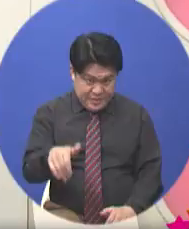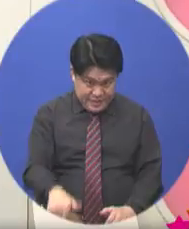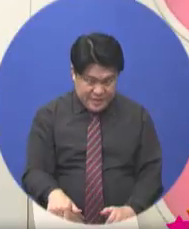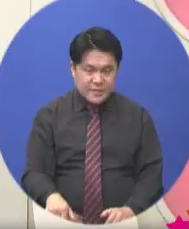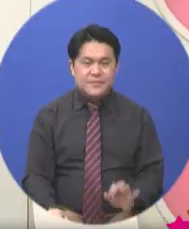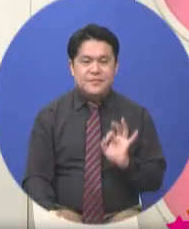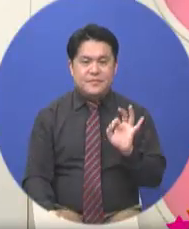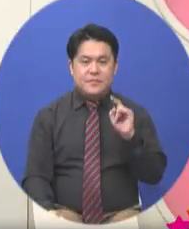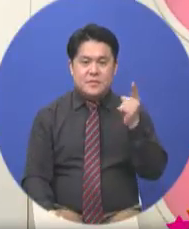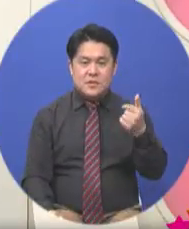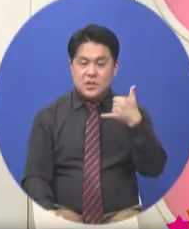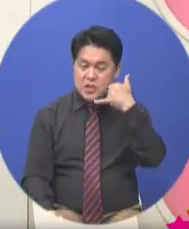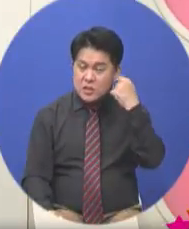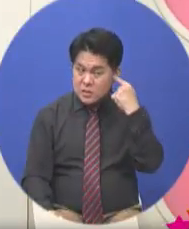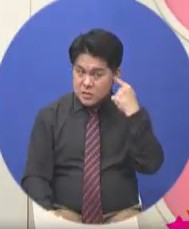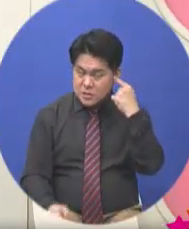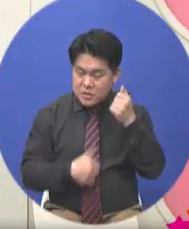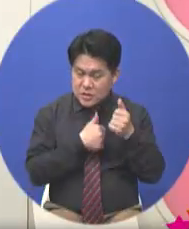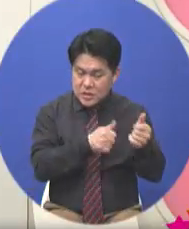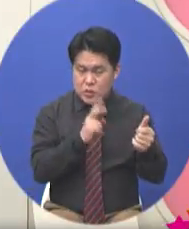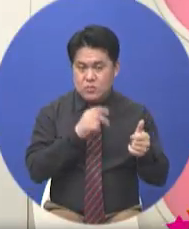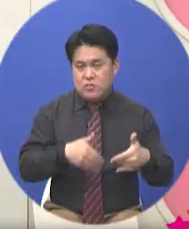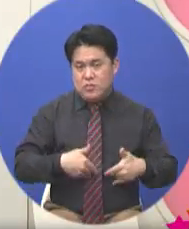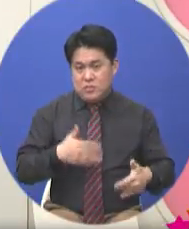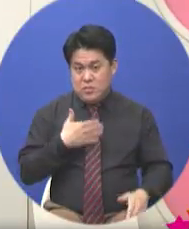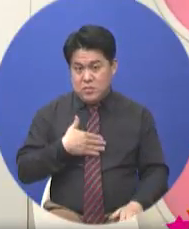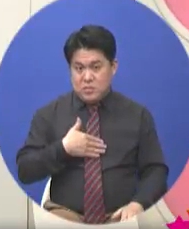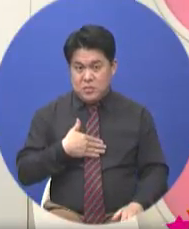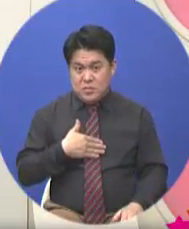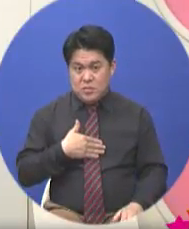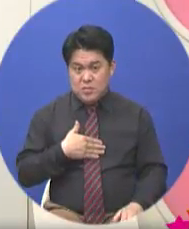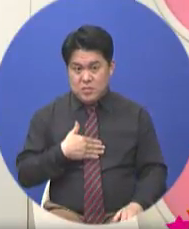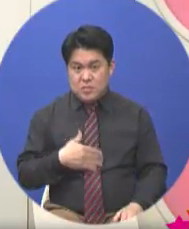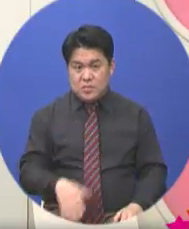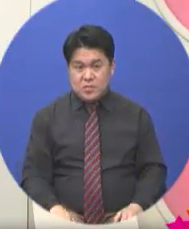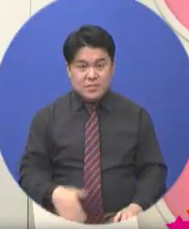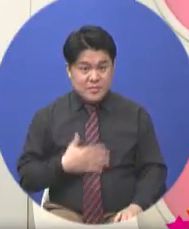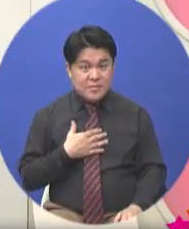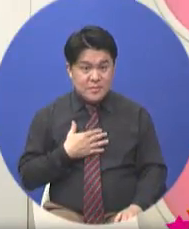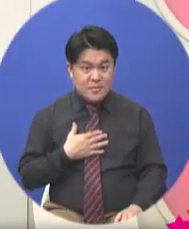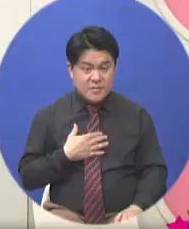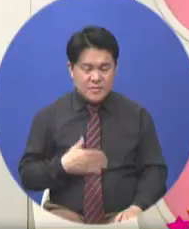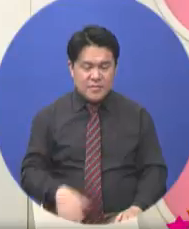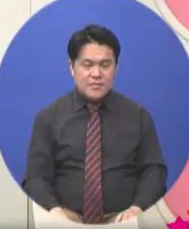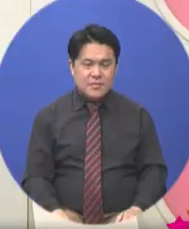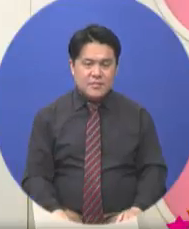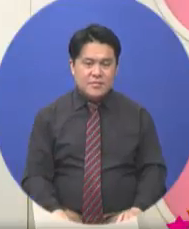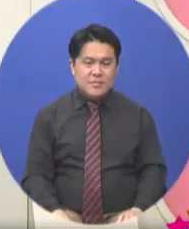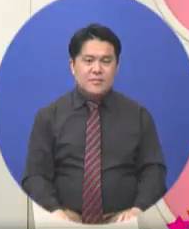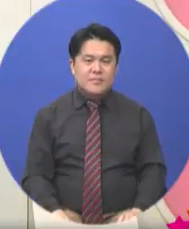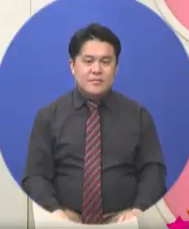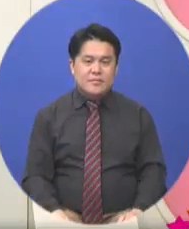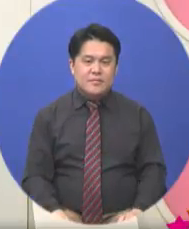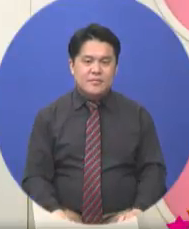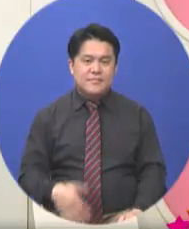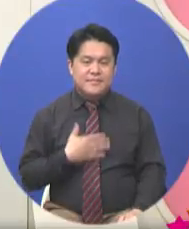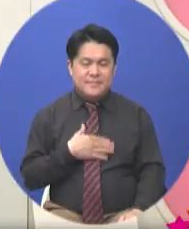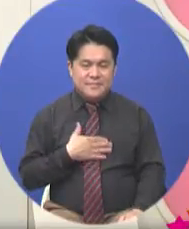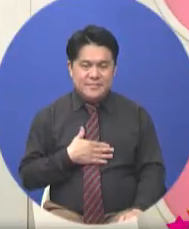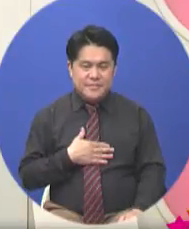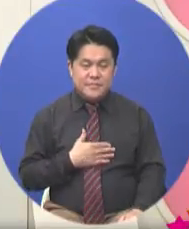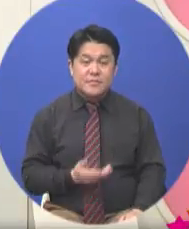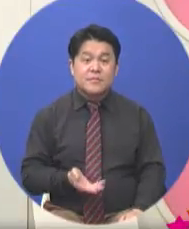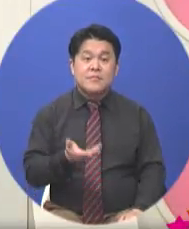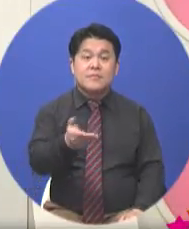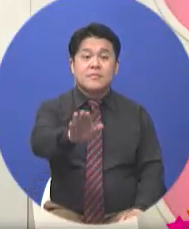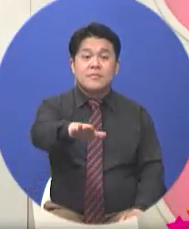이제. 그리고 이제 전화기에만 저희랑 예. 전화를 하시면 이제 네. 편안하게 그래요. 방송하실 네. 수 있습니다. 네.